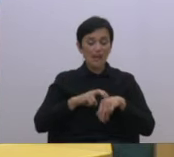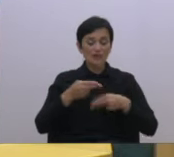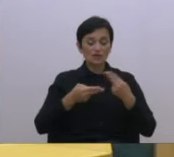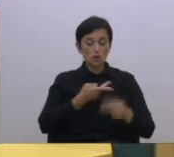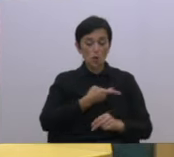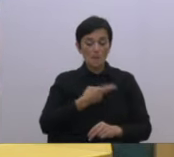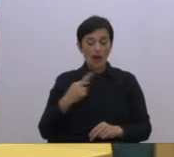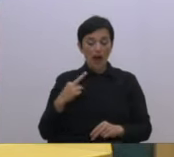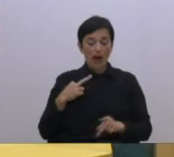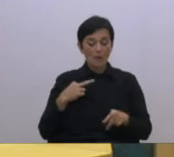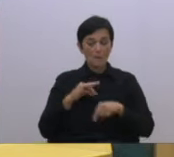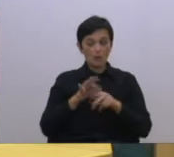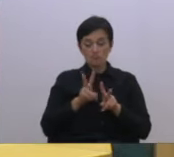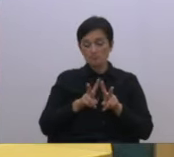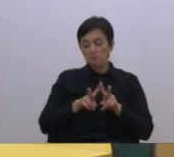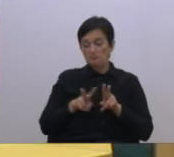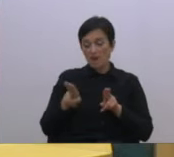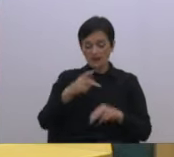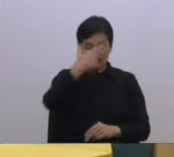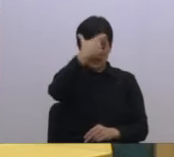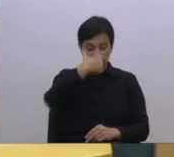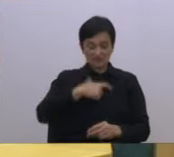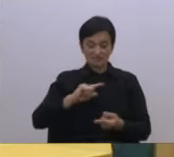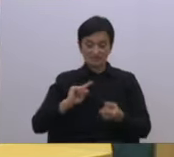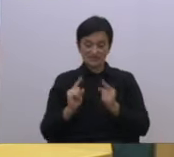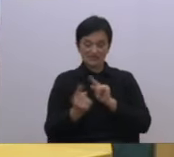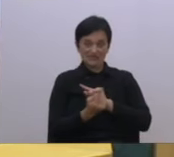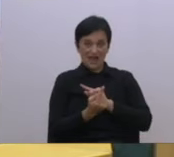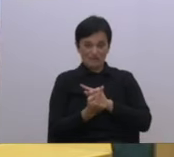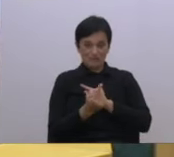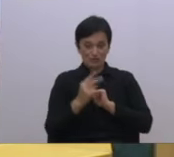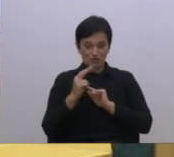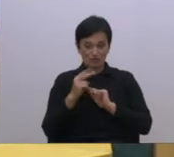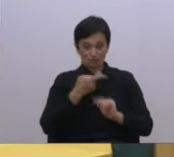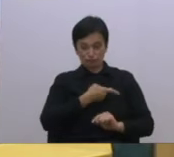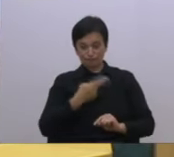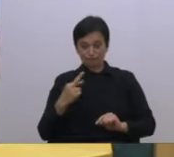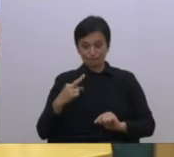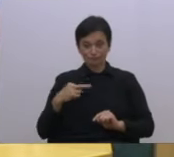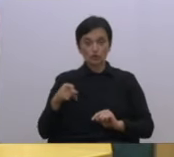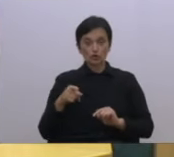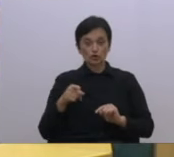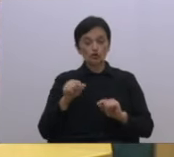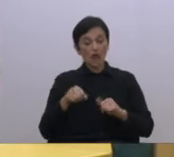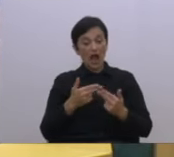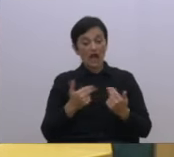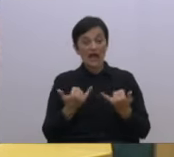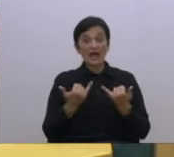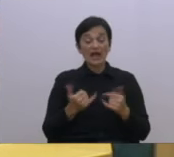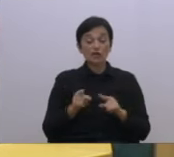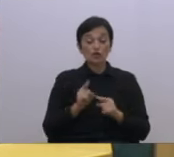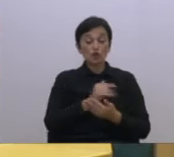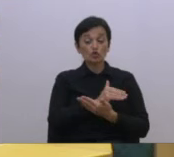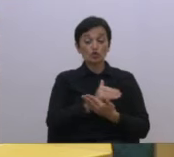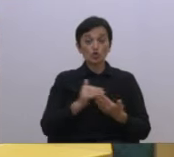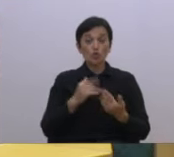მანიპულაციები ჩაიტარა და მიამსგავსა თავი საპირისპირო სქესს ამ შემთხვევაში ხდებოდა მისი შეიძლება აღიარება, ახლა უკვე ისეთ დონეზეა